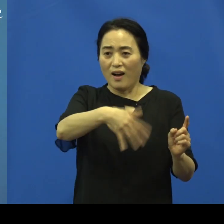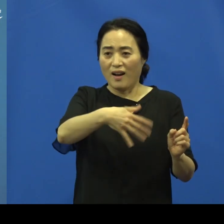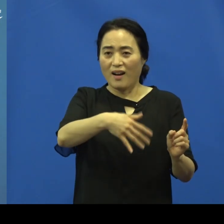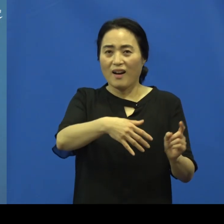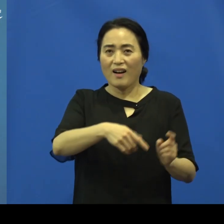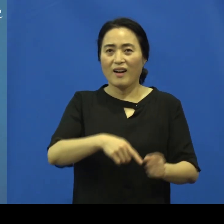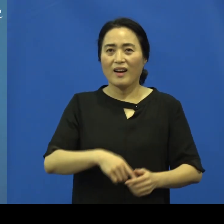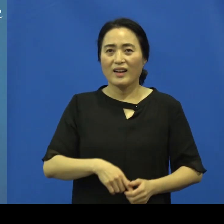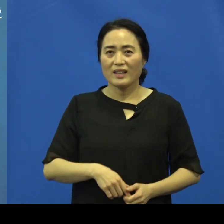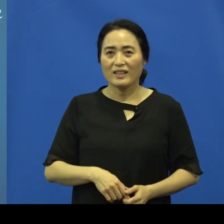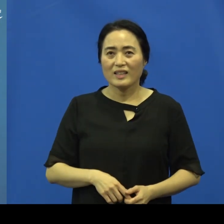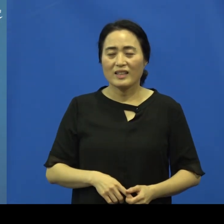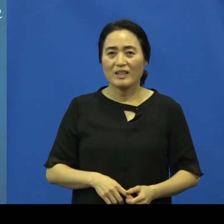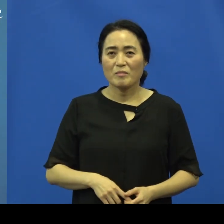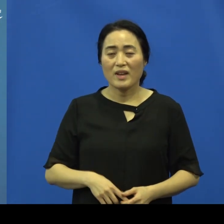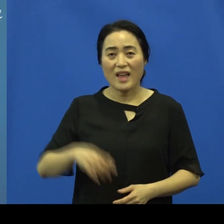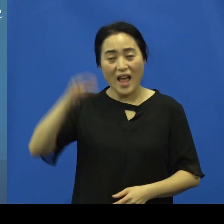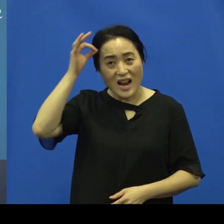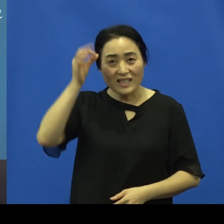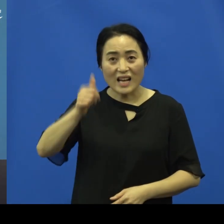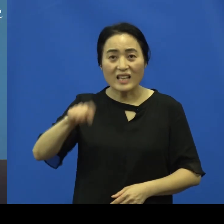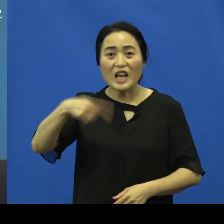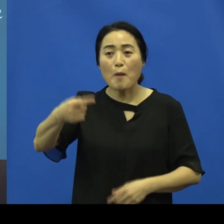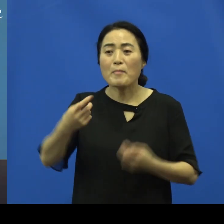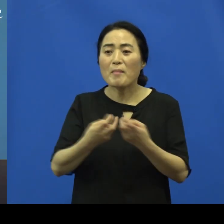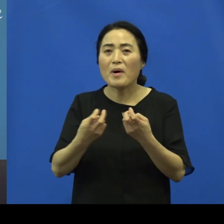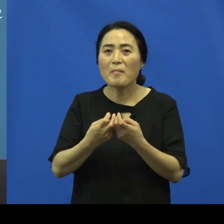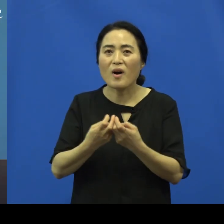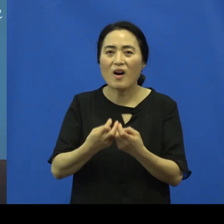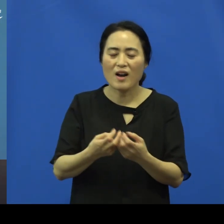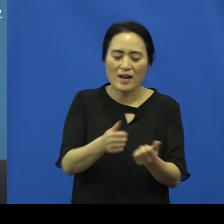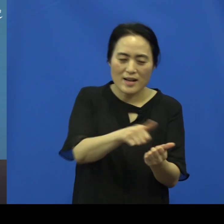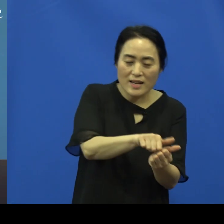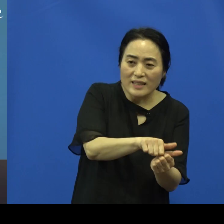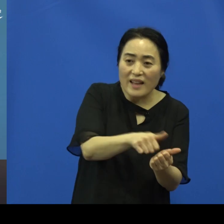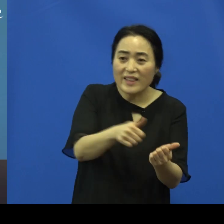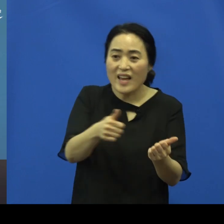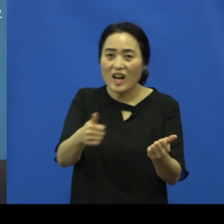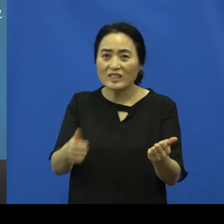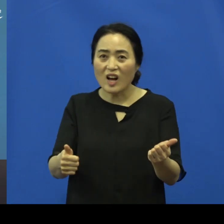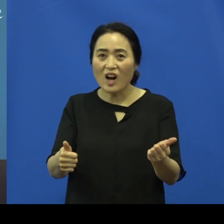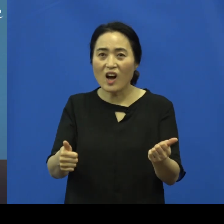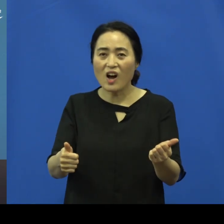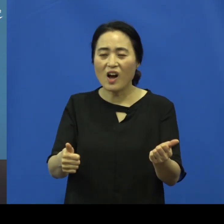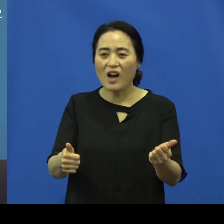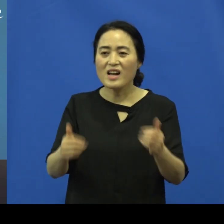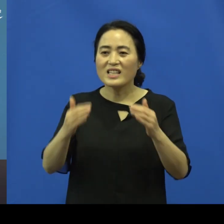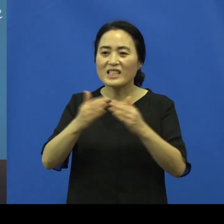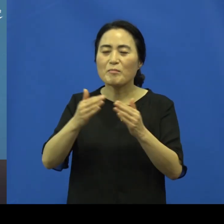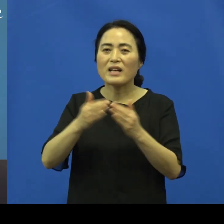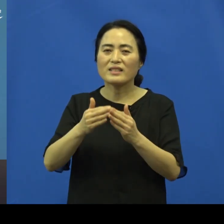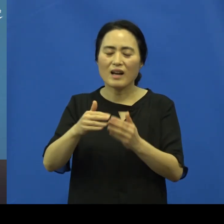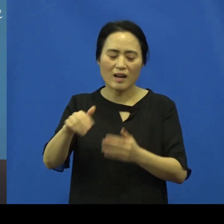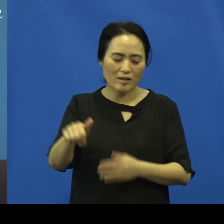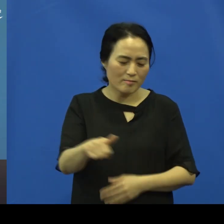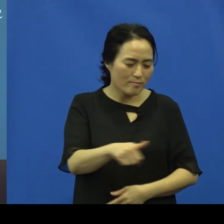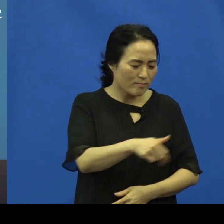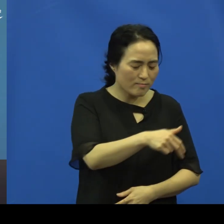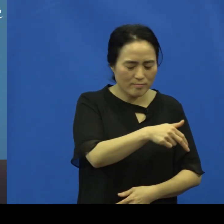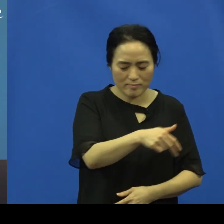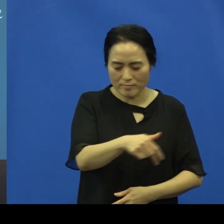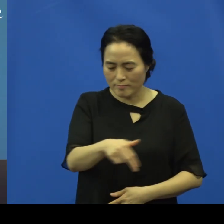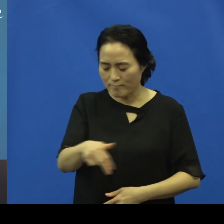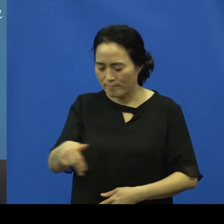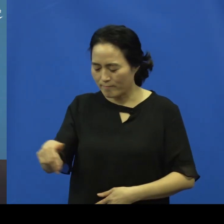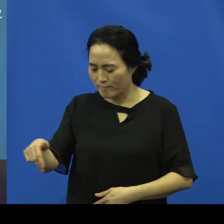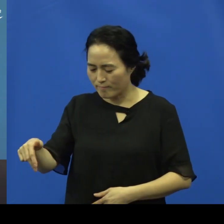엘리사가 어떻게 해요? 35절에 엘리사가 내려서 그 아이에서 내려서 집 안에서 한번 이리저리 다니고 다시